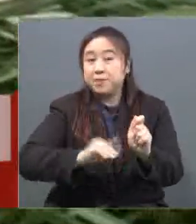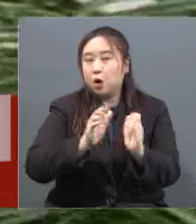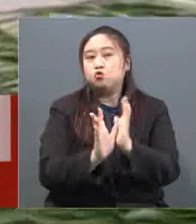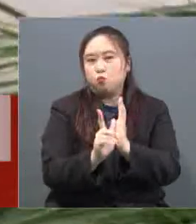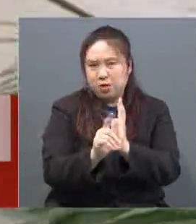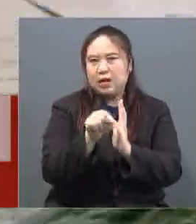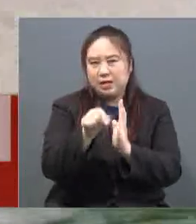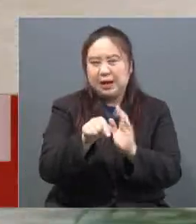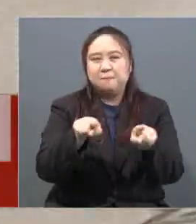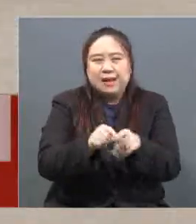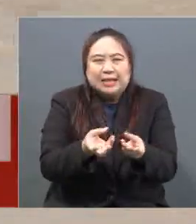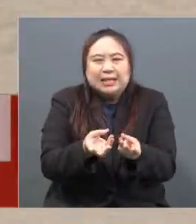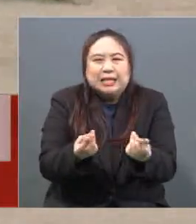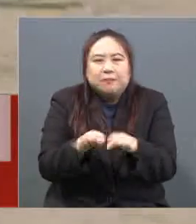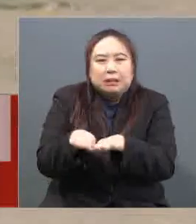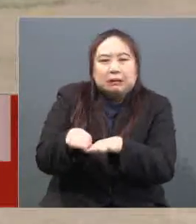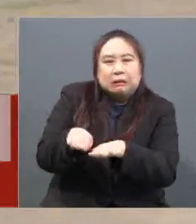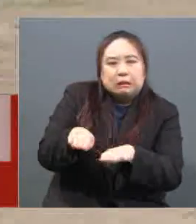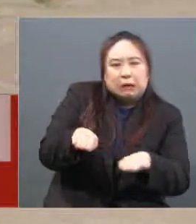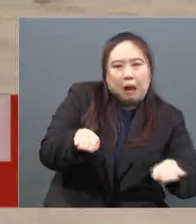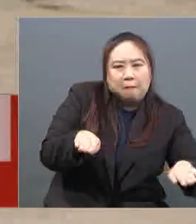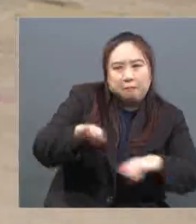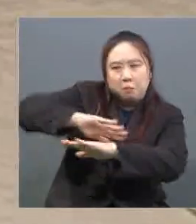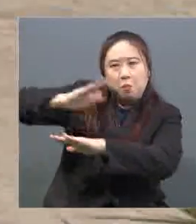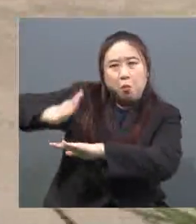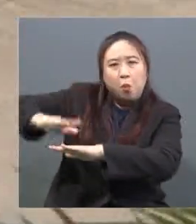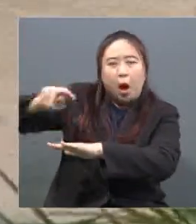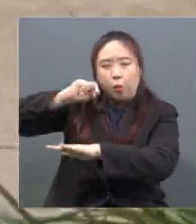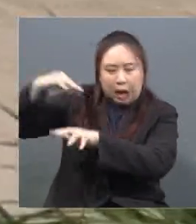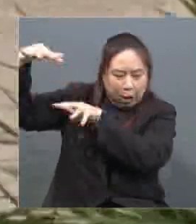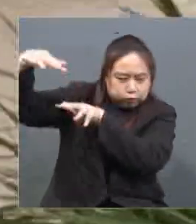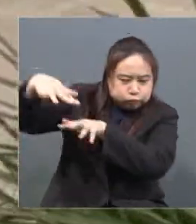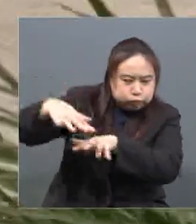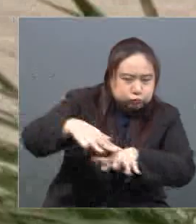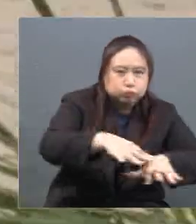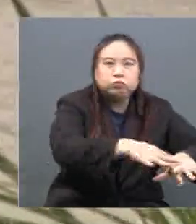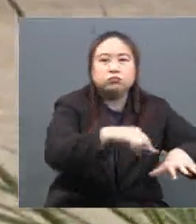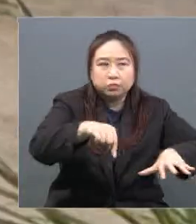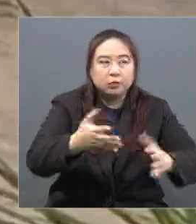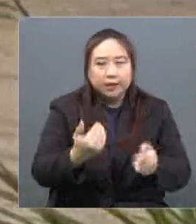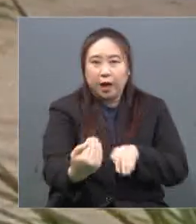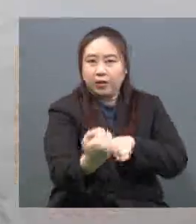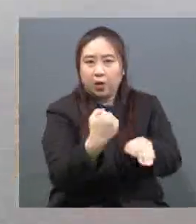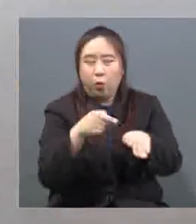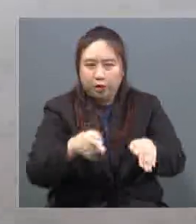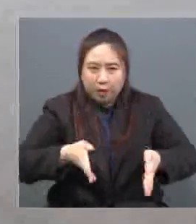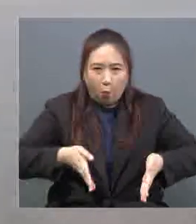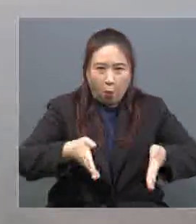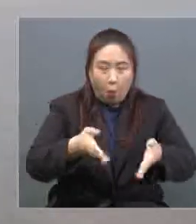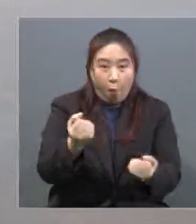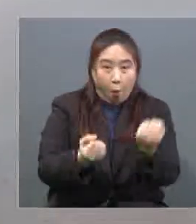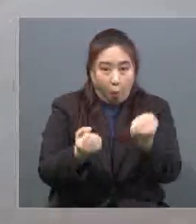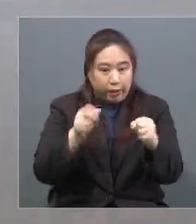เป็นพื้นที่ลุ่มต่ำนะคะยังมีน้ำบนเขาเนี่ยไหลมาสมทบด้วยบางช่วงของถนนรถยนต์ก็เกือบที่จะจมมิด